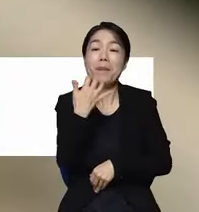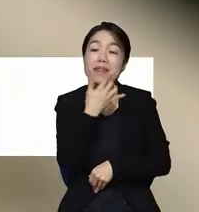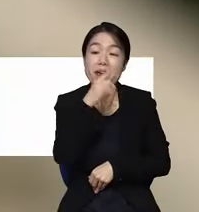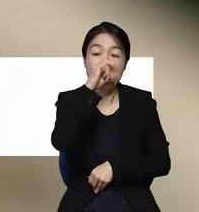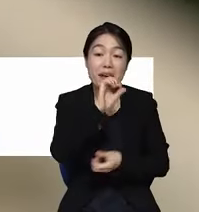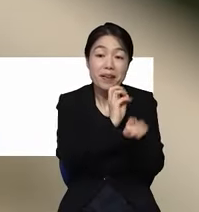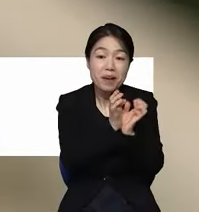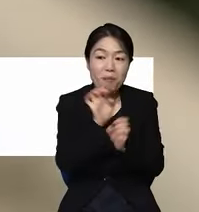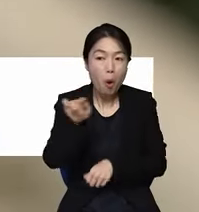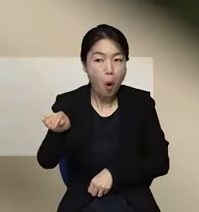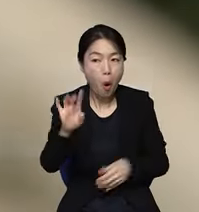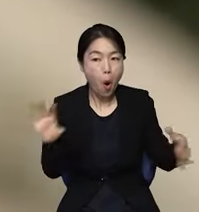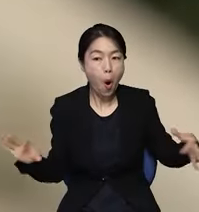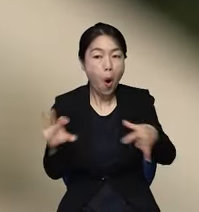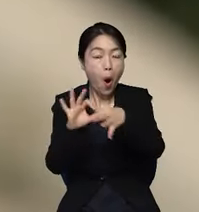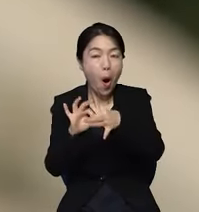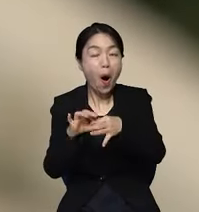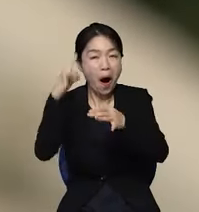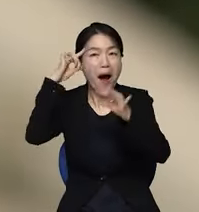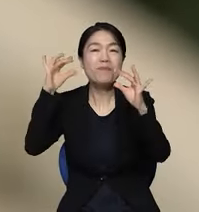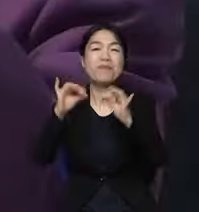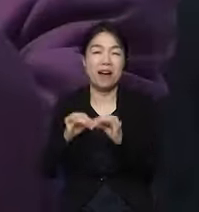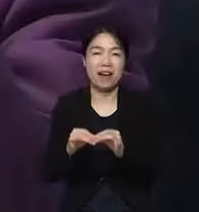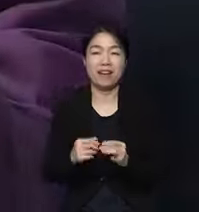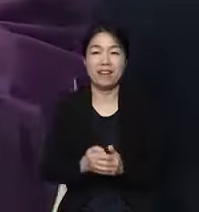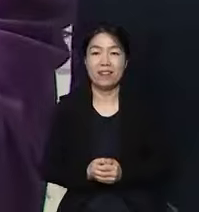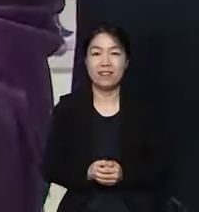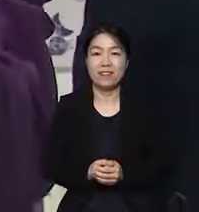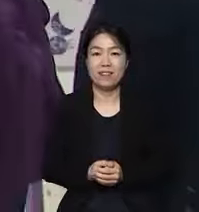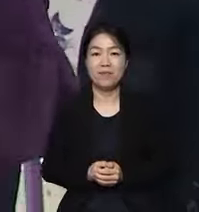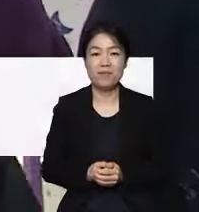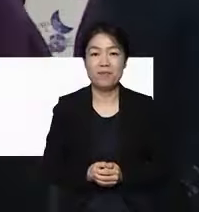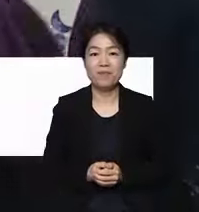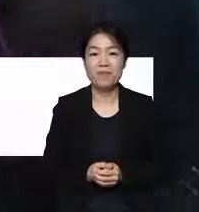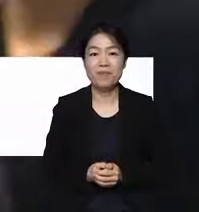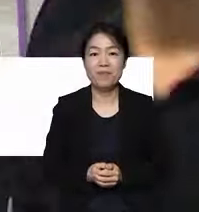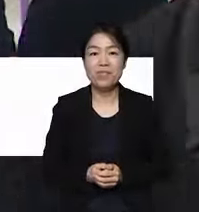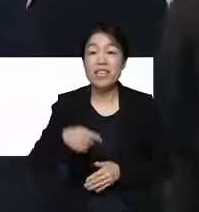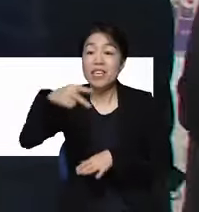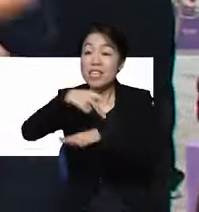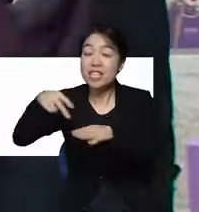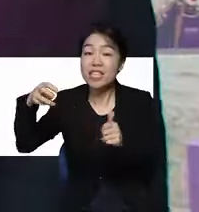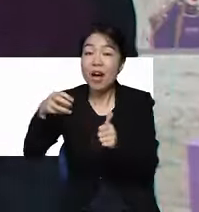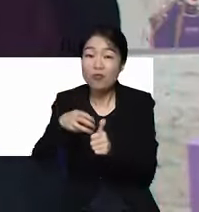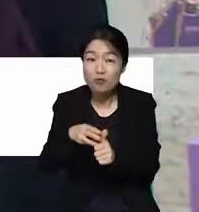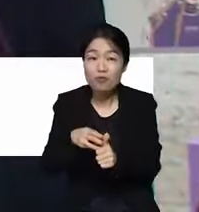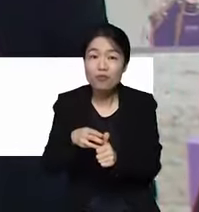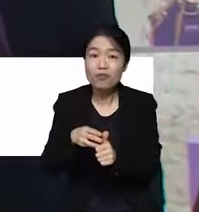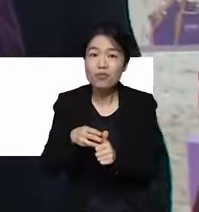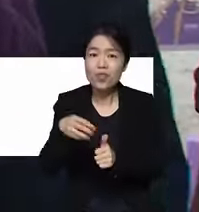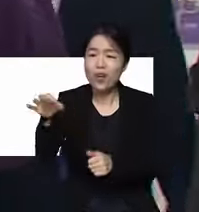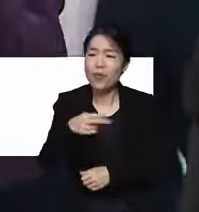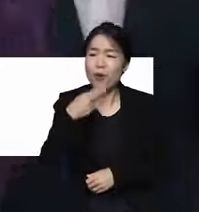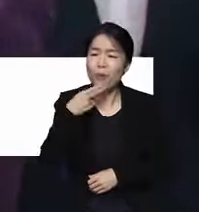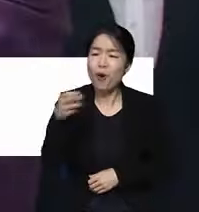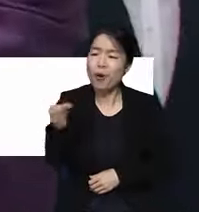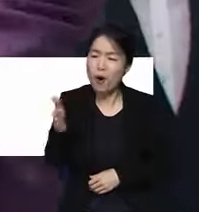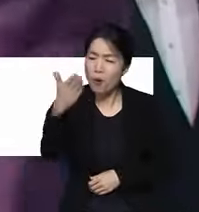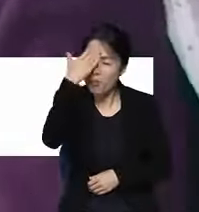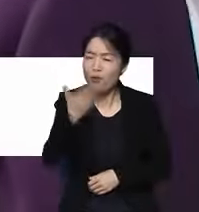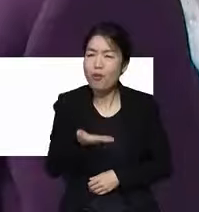마케팅으로 활용하자는데 뜻을 함께한 것입니다. 이를 우리 신안군에다가 돈 안 받고